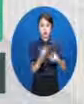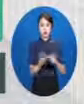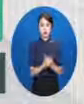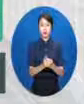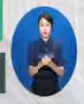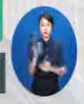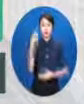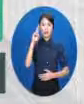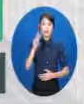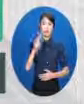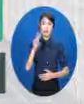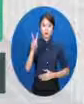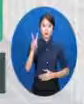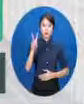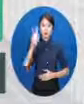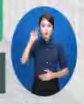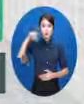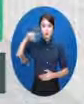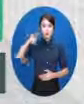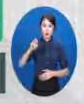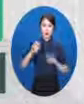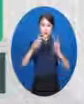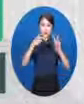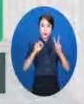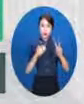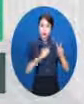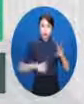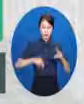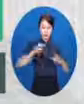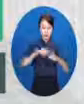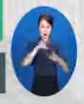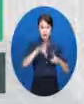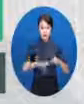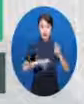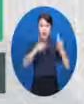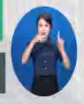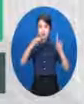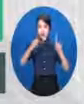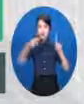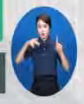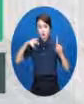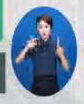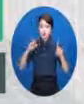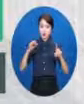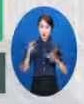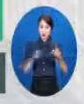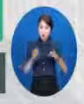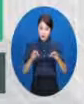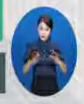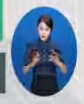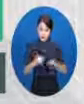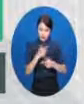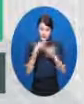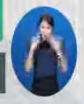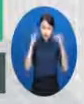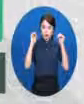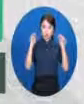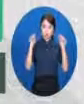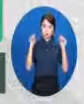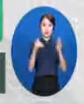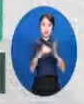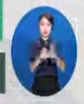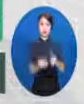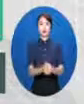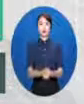천안시는 지난 22일 부성이동 주민센터에서 제1기 두정동 상점과 상인대학 졸업식을 가졌습니다.